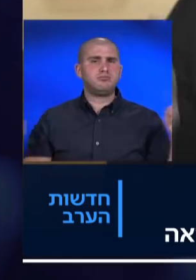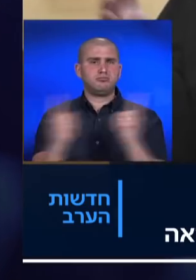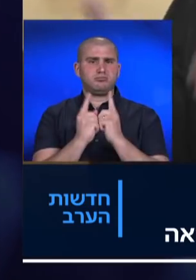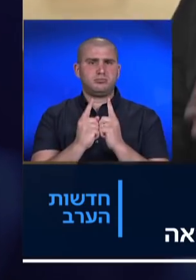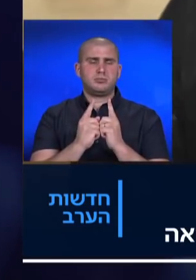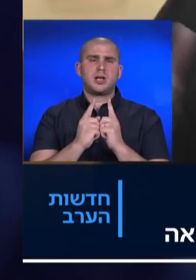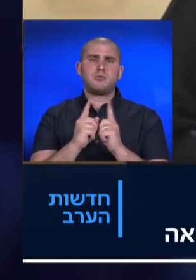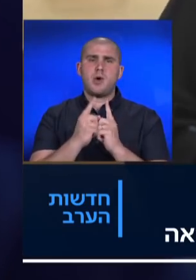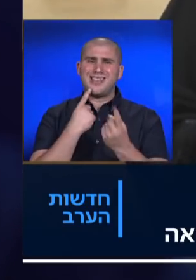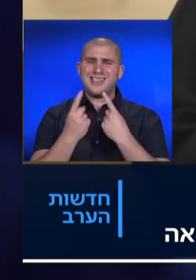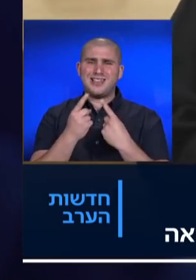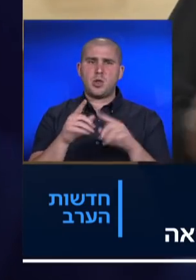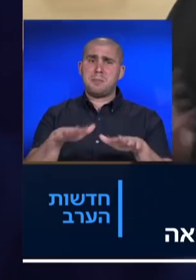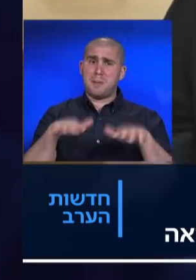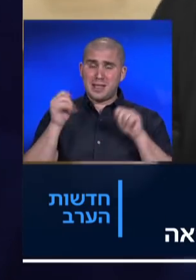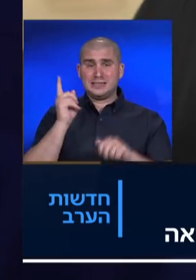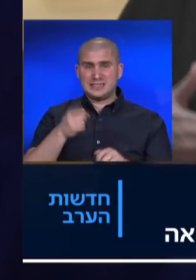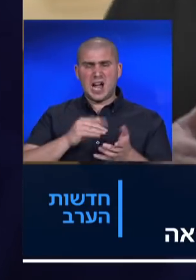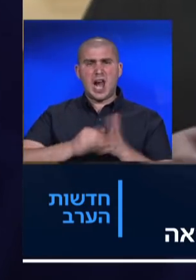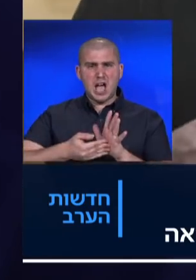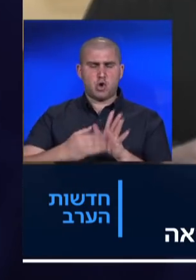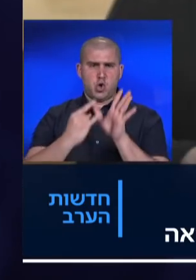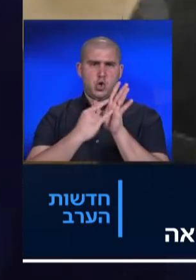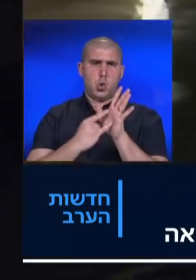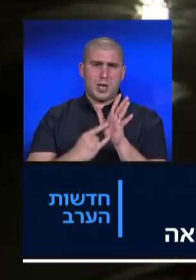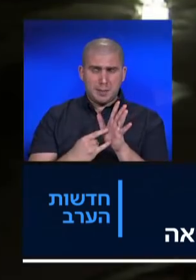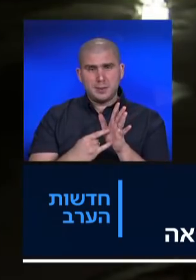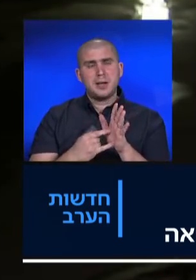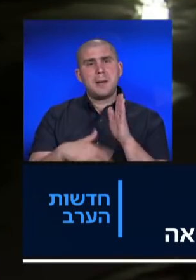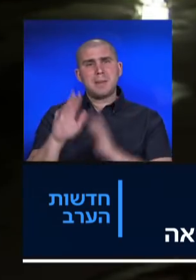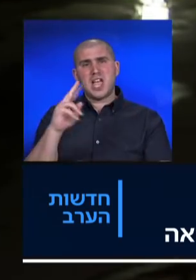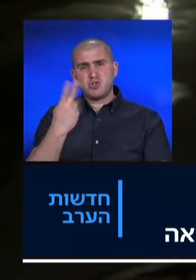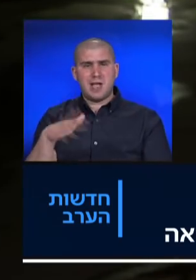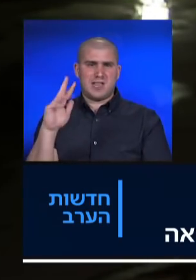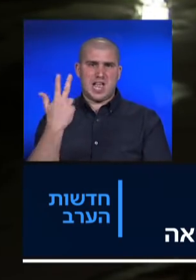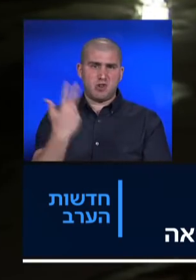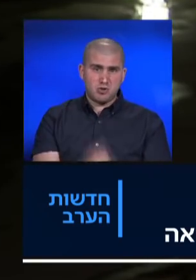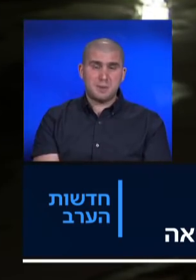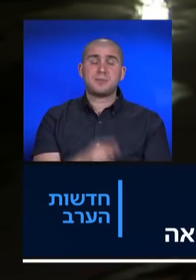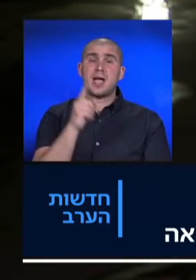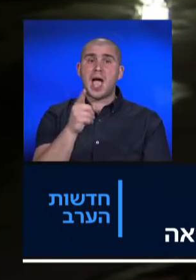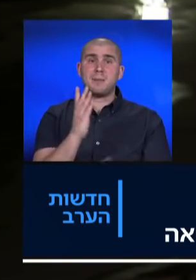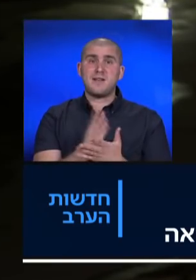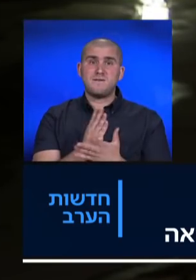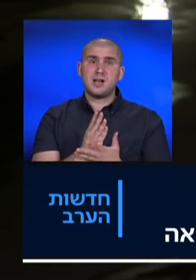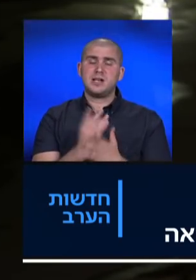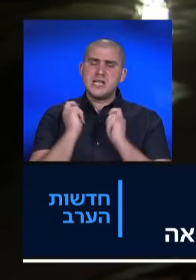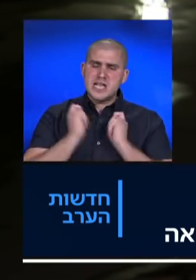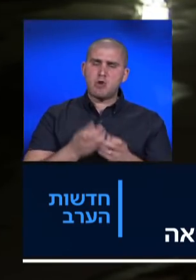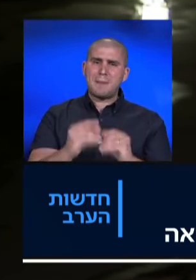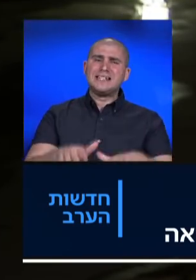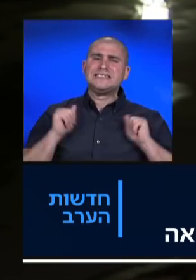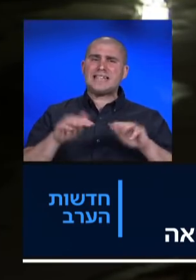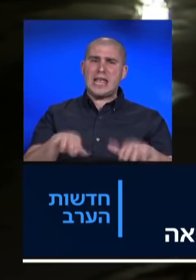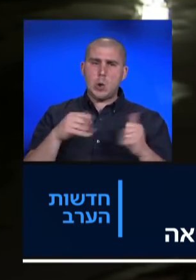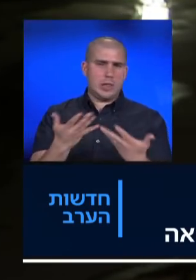במליאה שאמורה לאשר את החוקים האלה בקריאה השנייה ושלישית. הם הגישו כל כך הרבה הסתייגויות שלא יהיה אפשר לדון